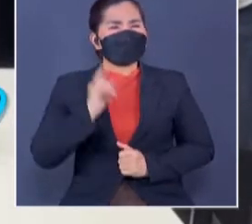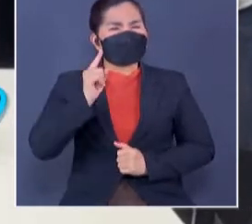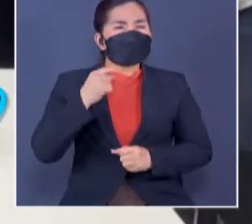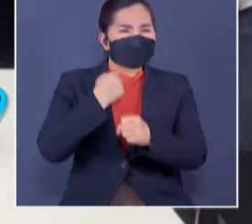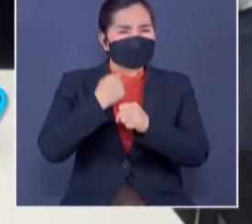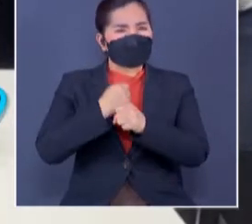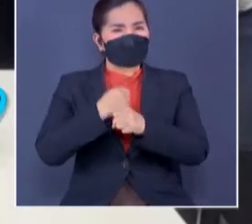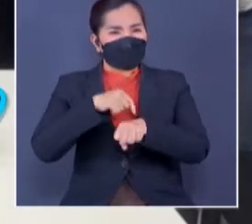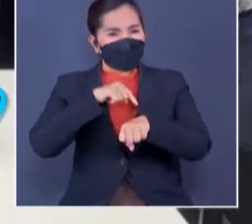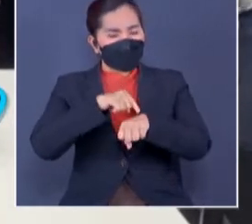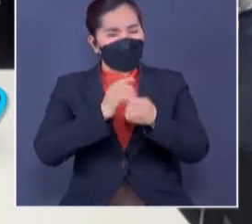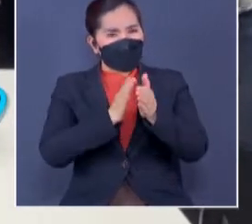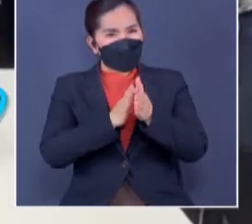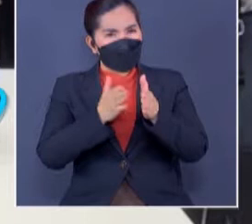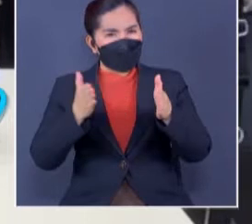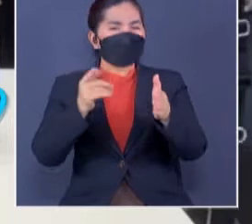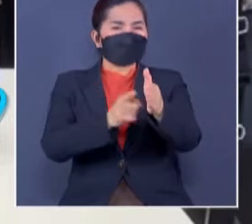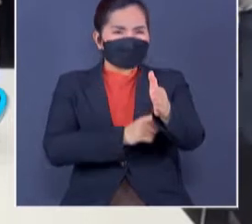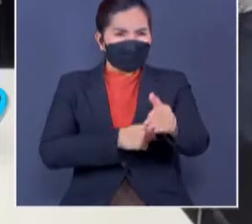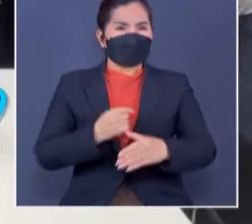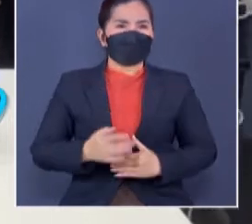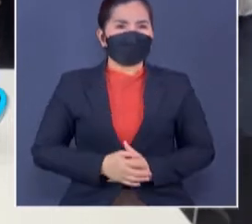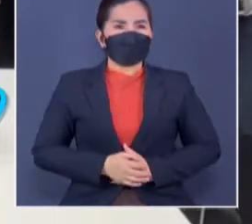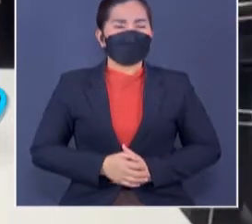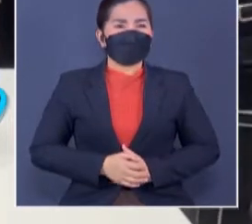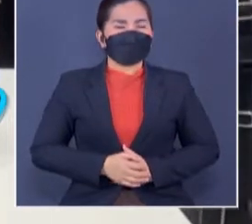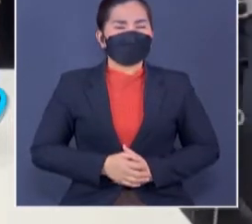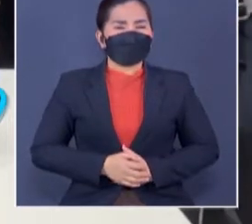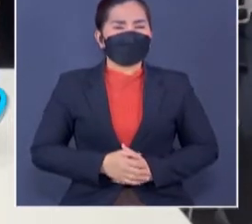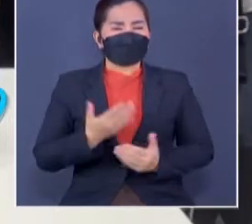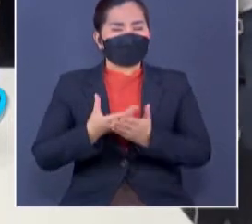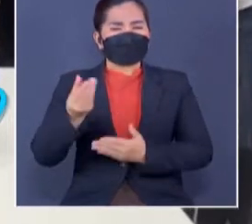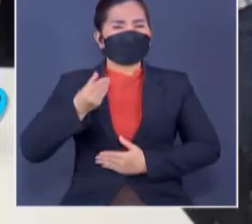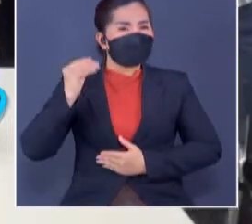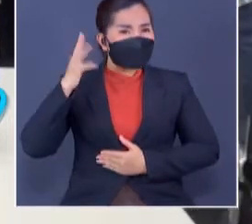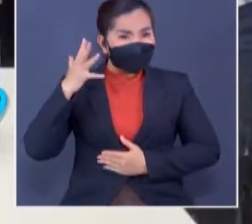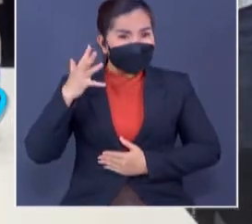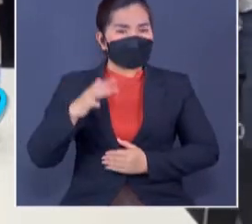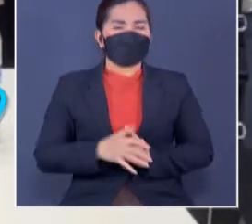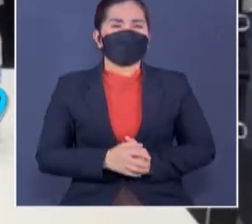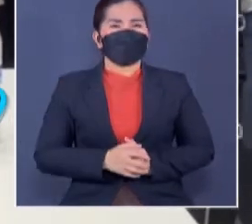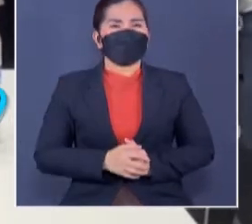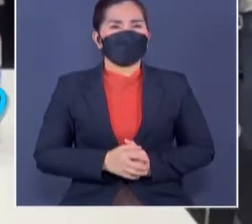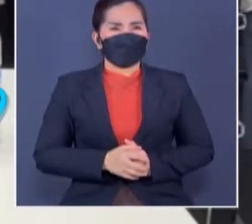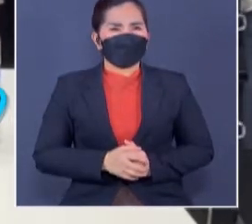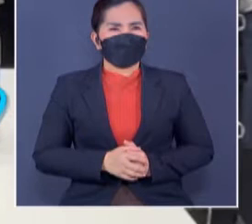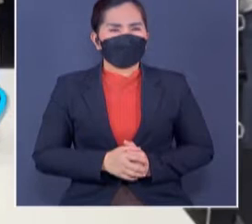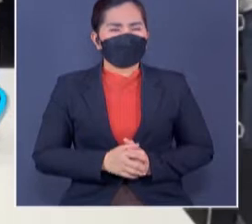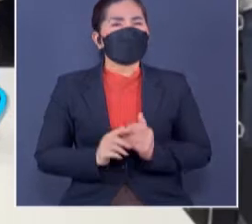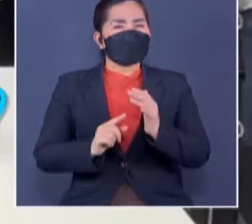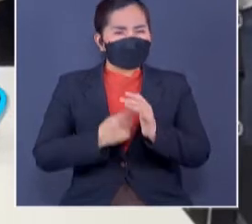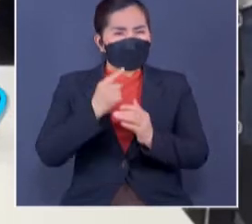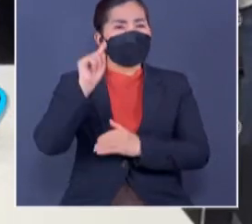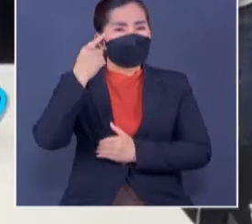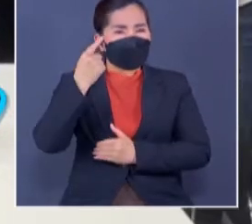1เดือนที่หลายผู้เสียหายหลายคนใช้เวลาบางคนแบบโอ้โหนานมากจะไม่ได้เงินคืนแต่ตรงนี้เหมือนเป็นจุดเริ่มต้นใ